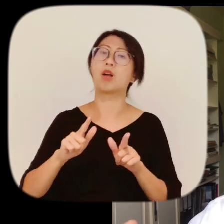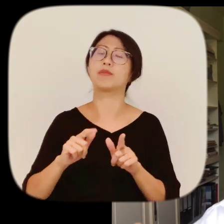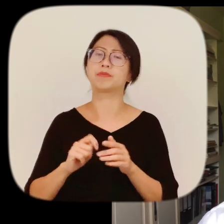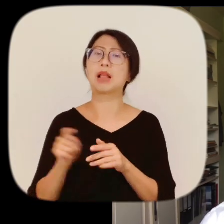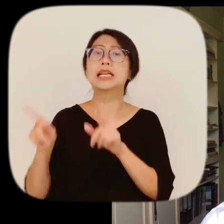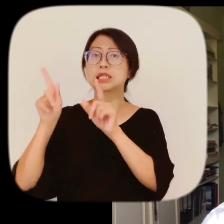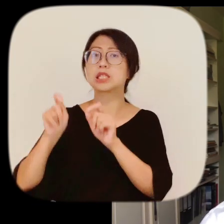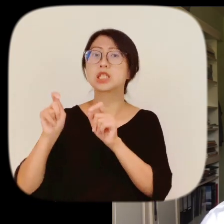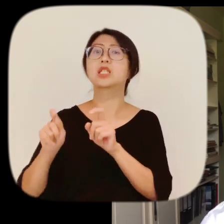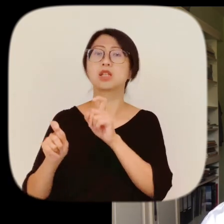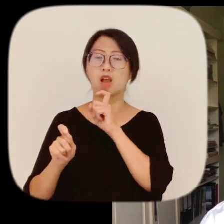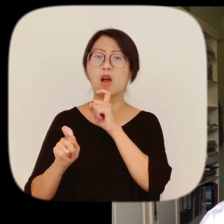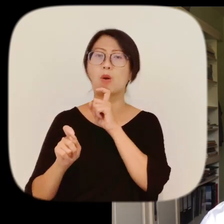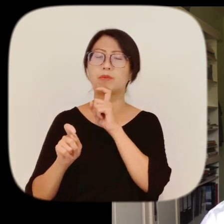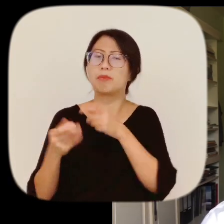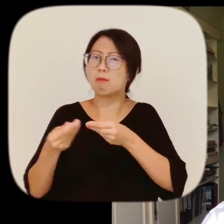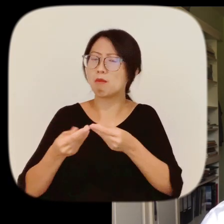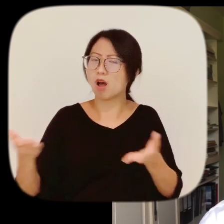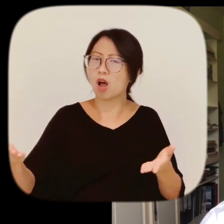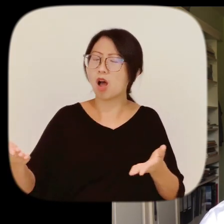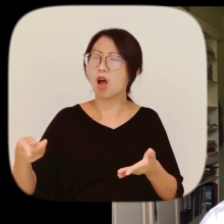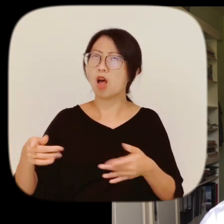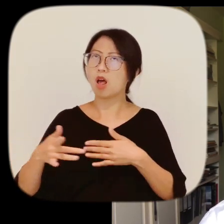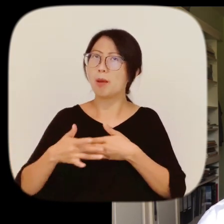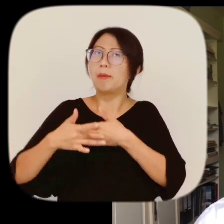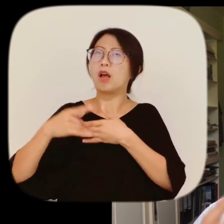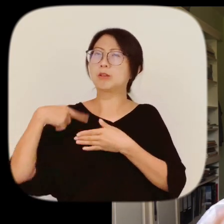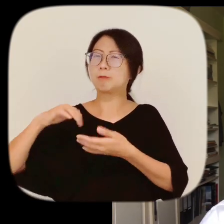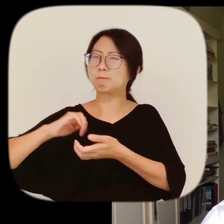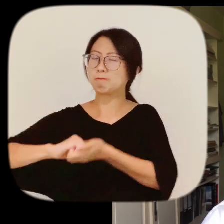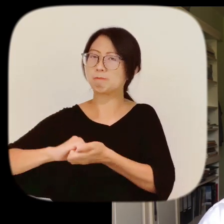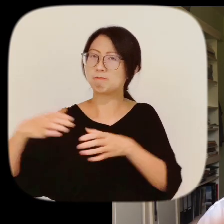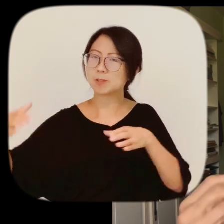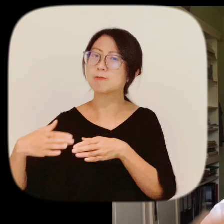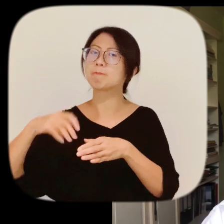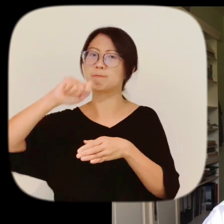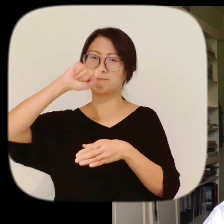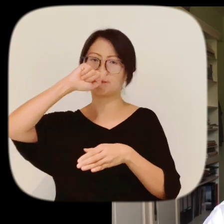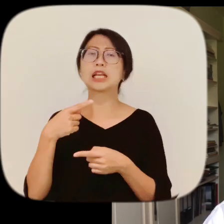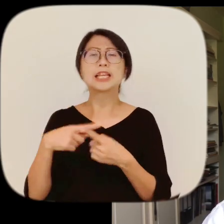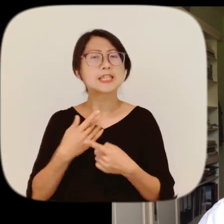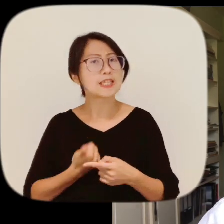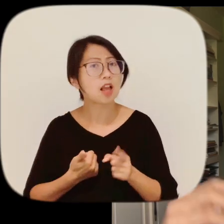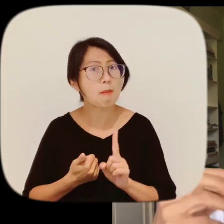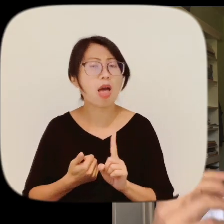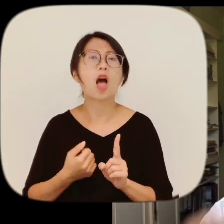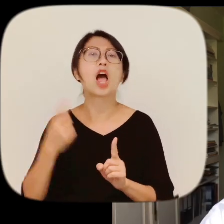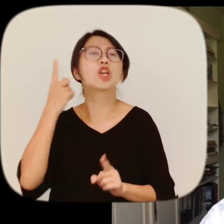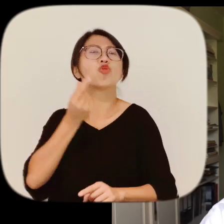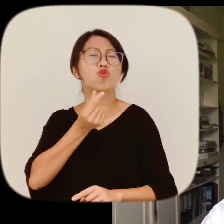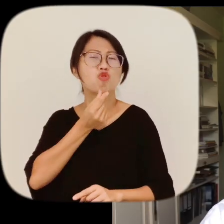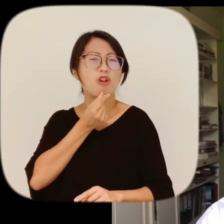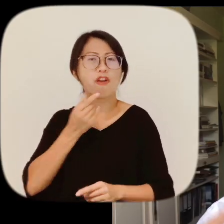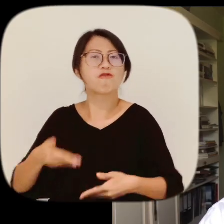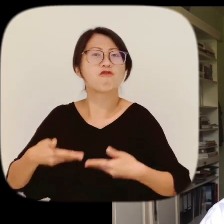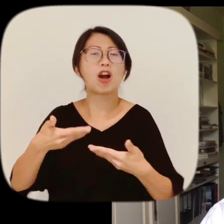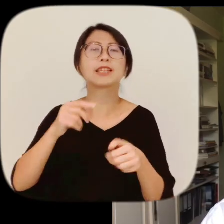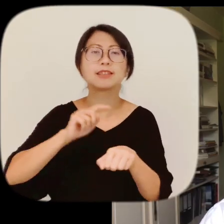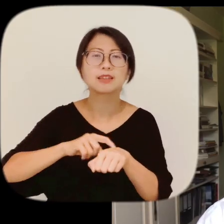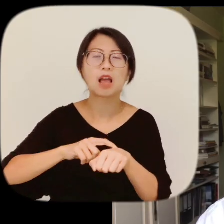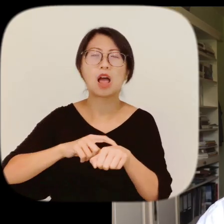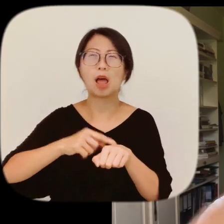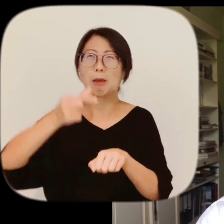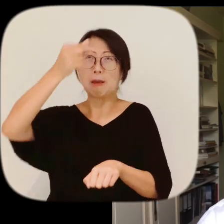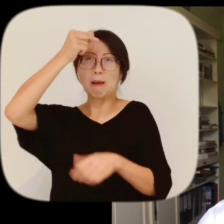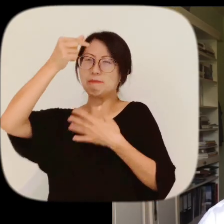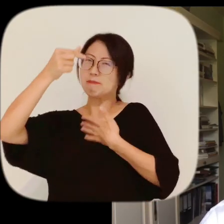面那种真真正正的团结的感觉就是因为我们很真诚的愿意付出时间不怕麻烦我们都做